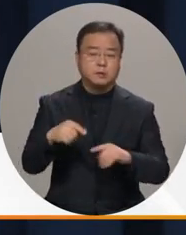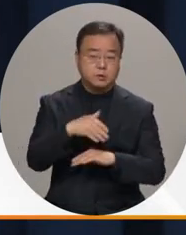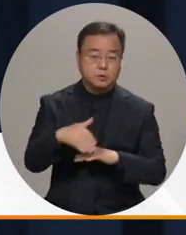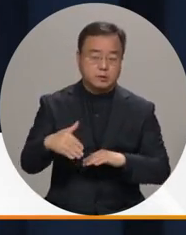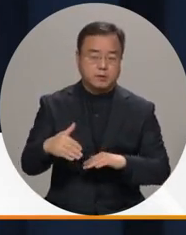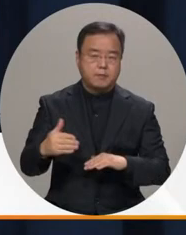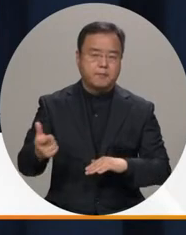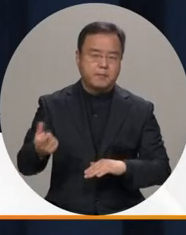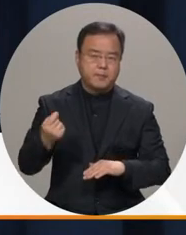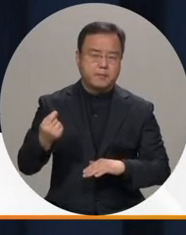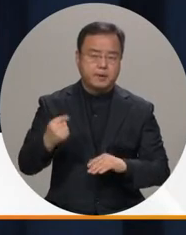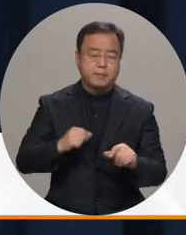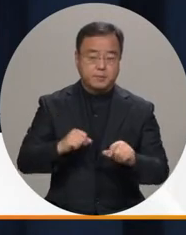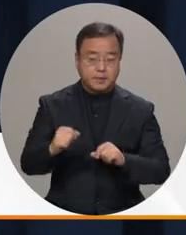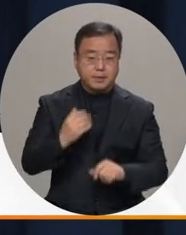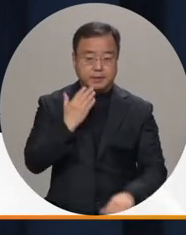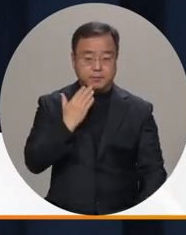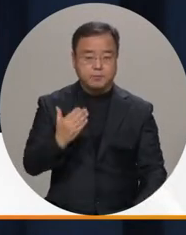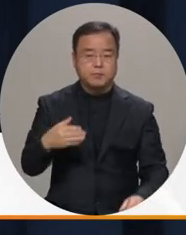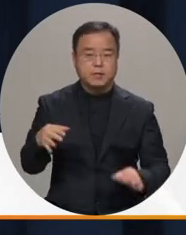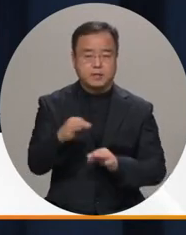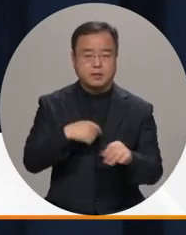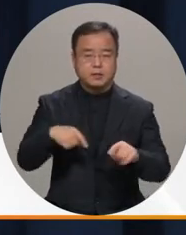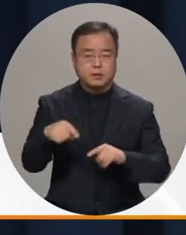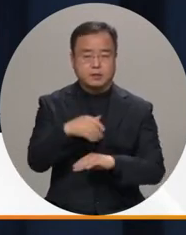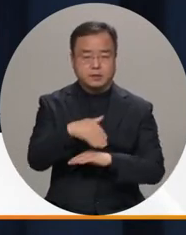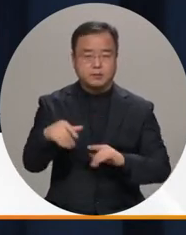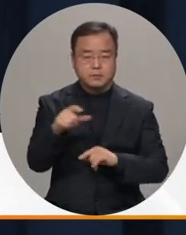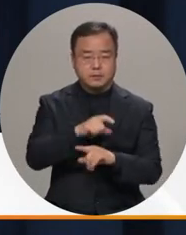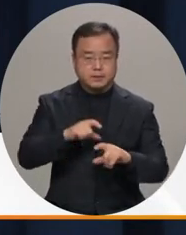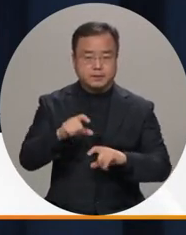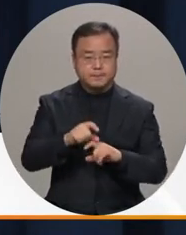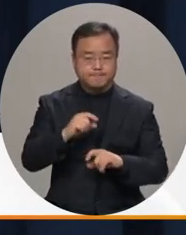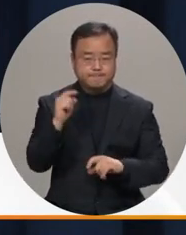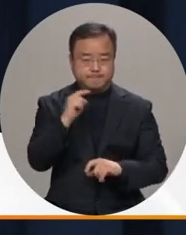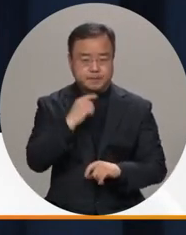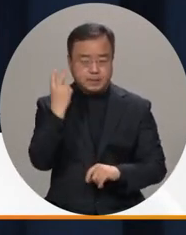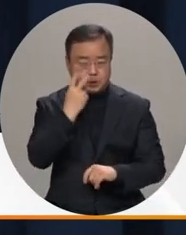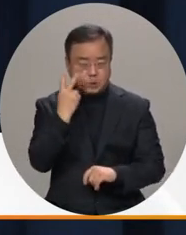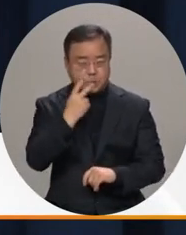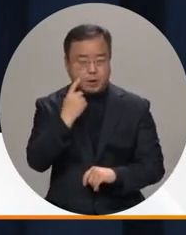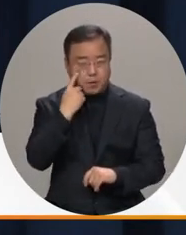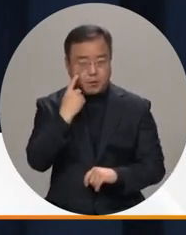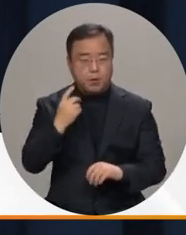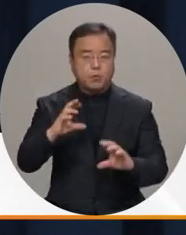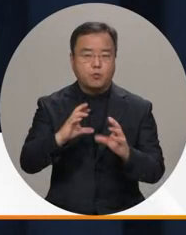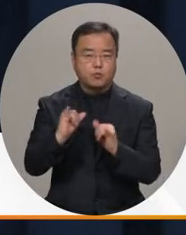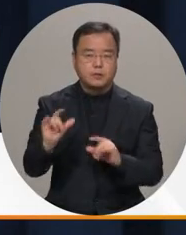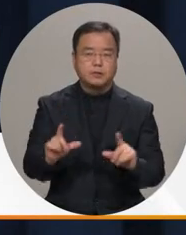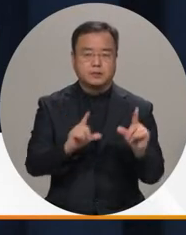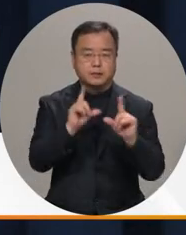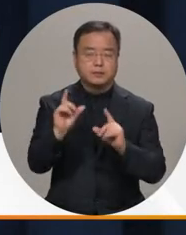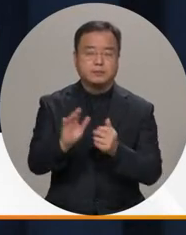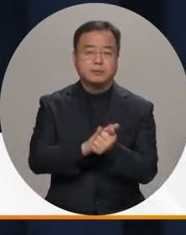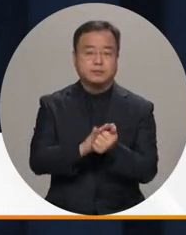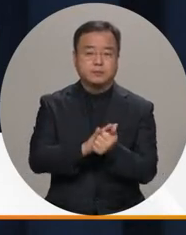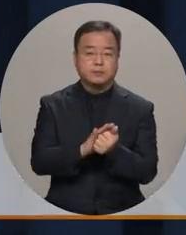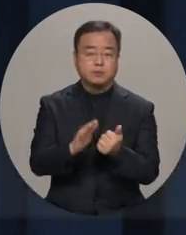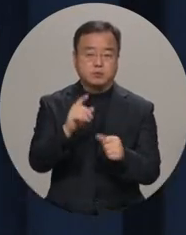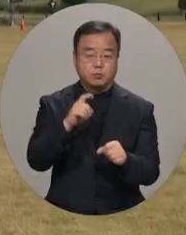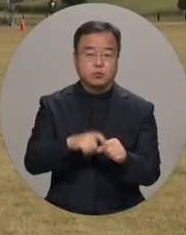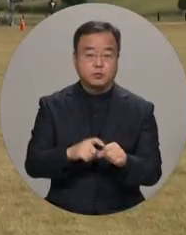높이고 경제정책을 보다 밀도 있게 점검해서 국민의 민생을 살피기 위함입니다.